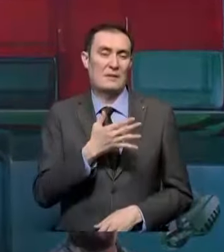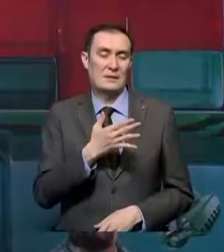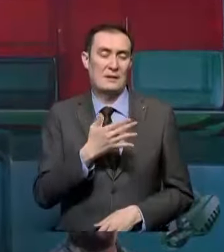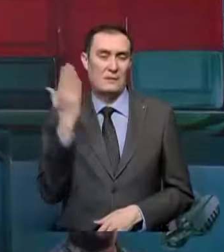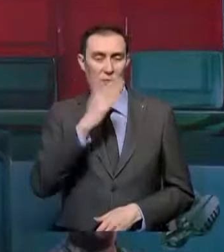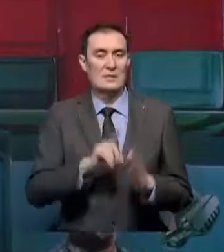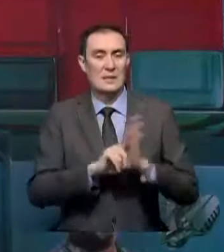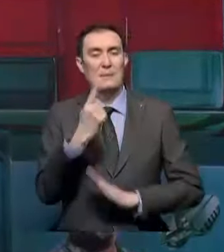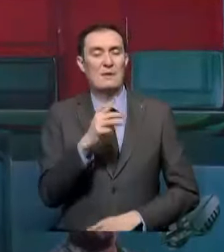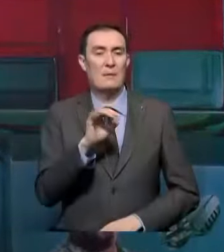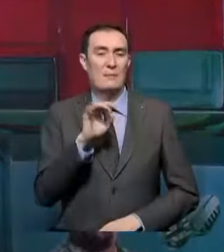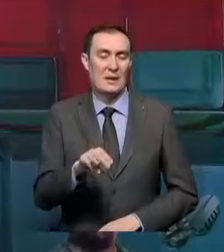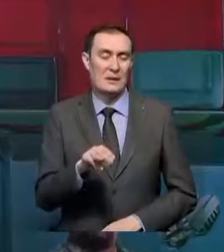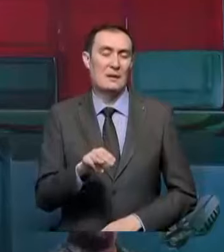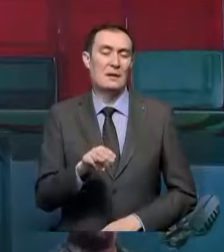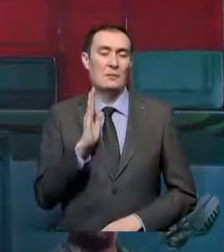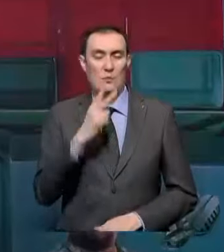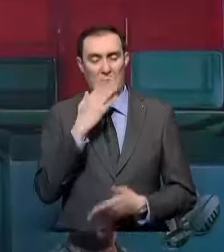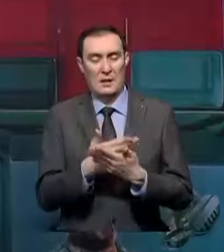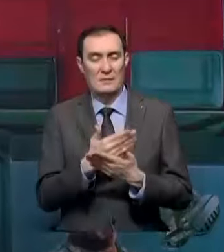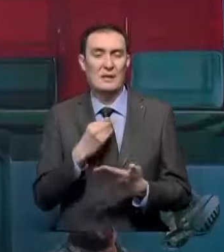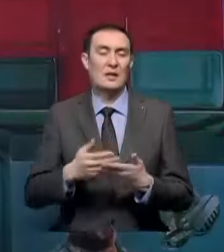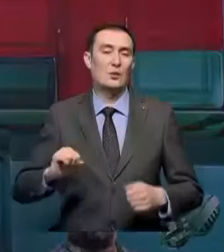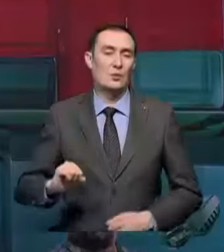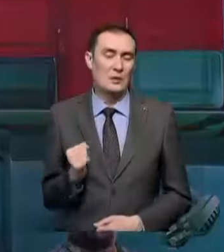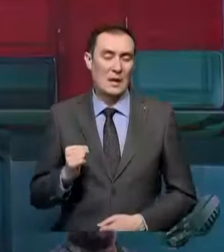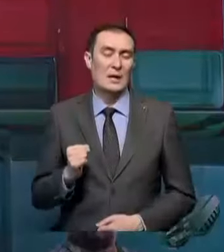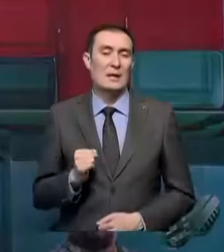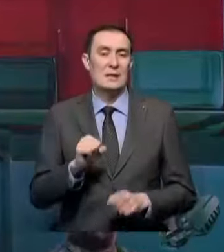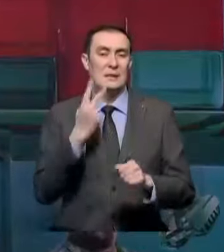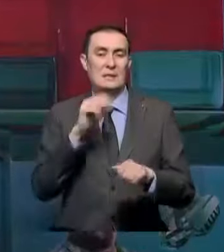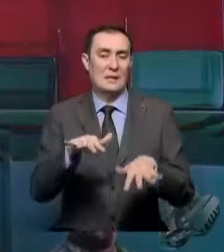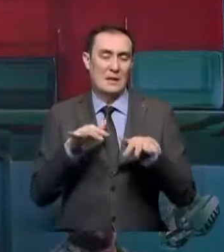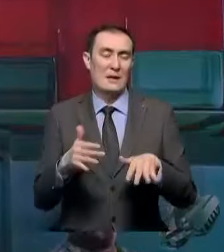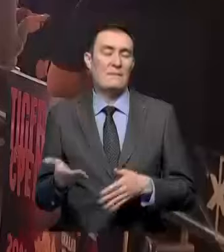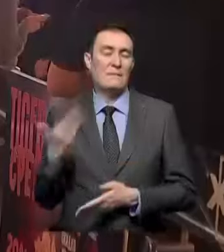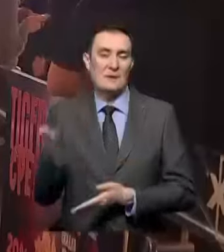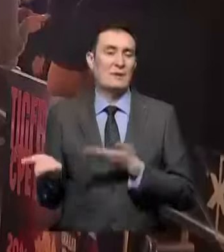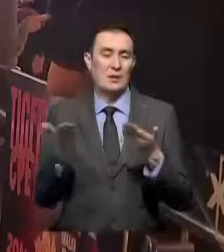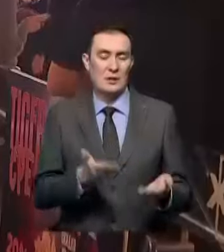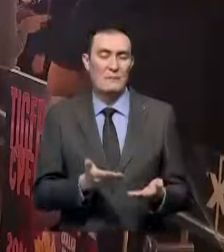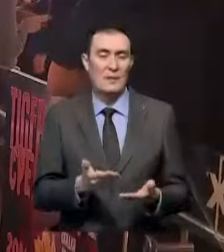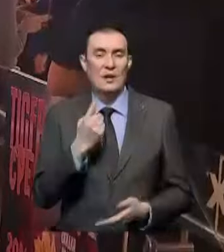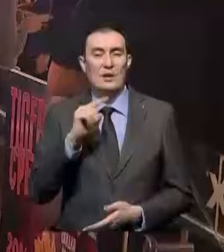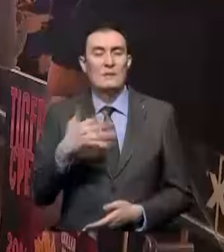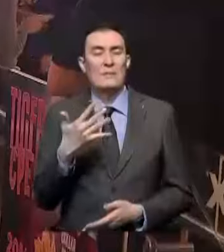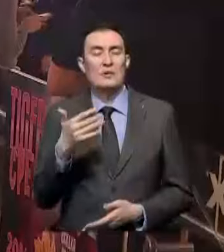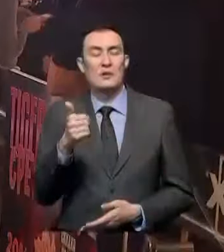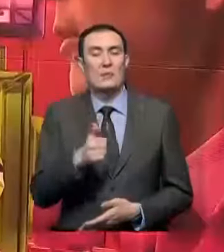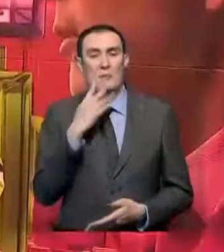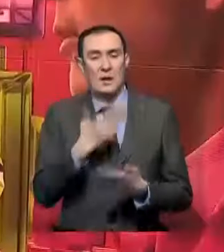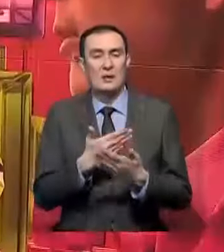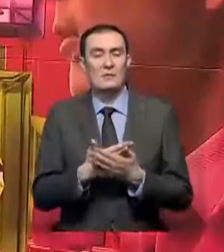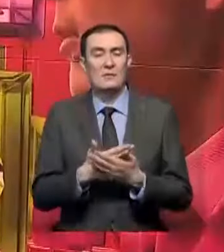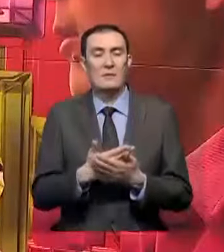Уже с 1 марта во всех кинотеатрах, дорогие друзья, дорогие наши зрители, мы всех вас ждем. Полуторачасовую комедию покажут во